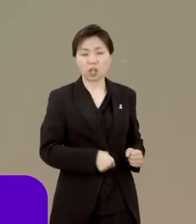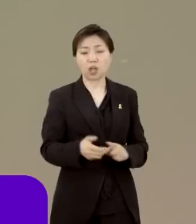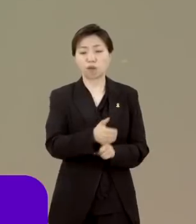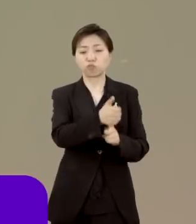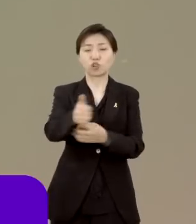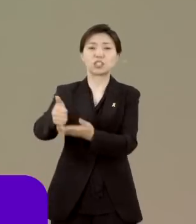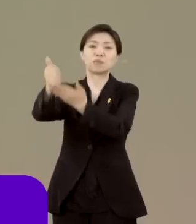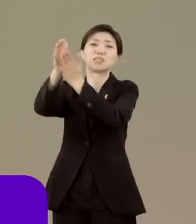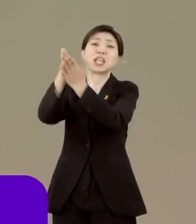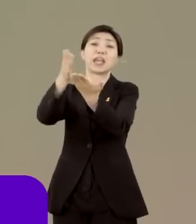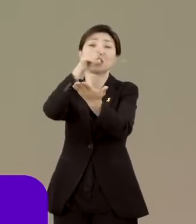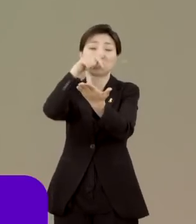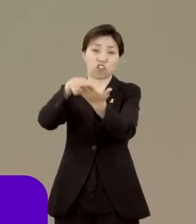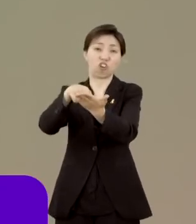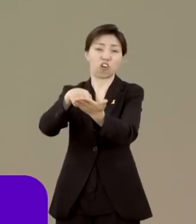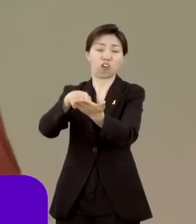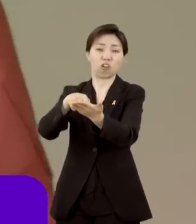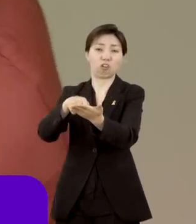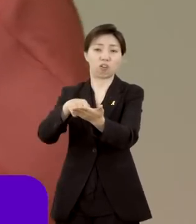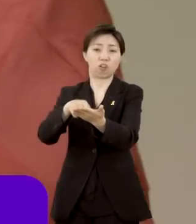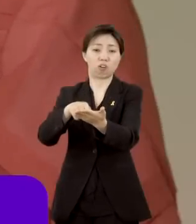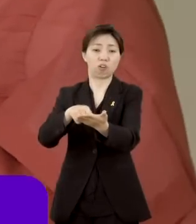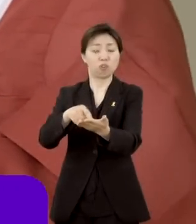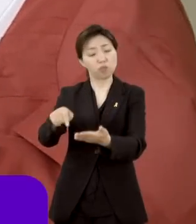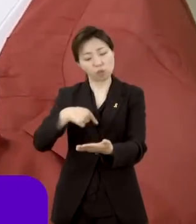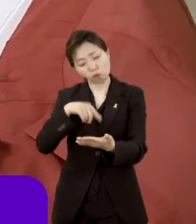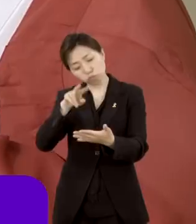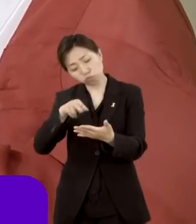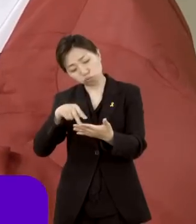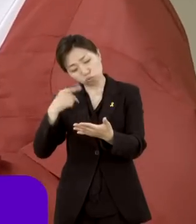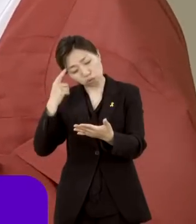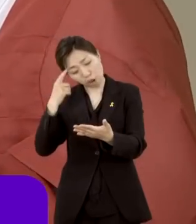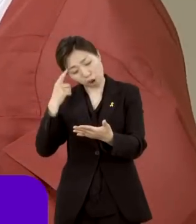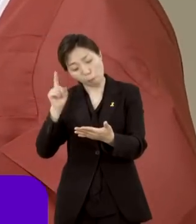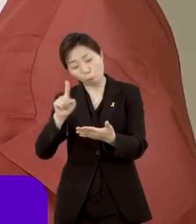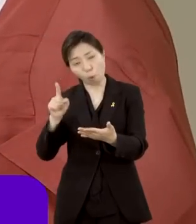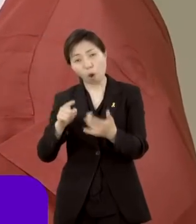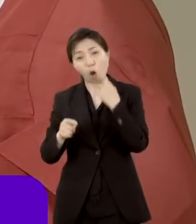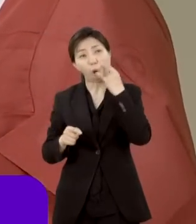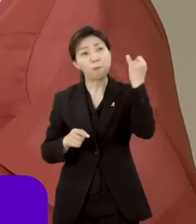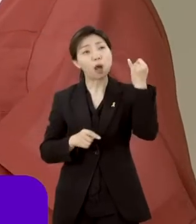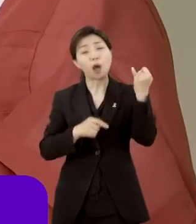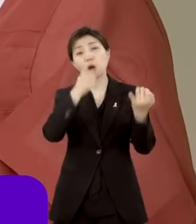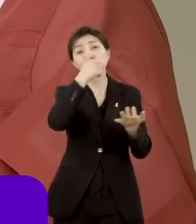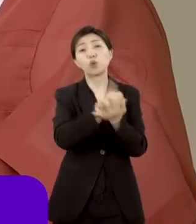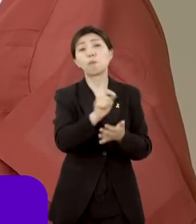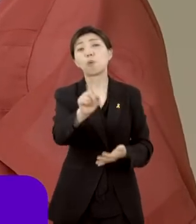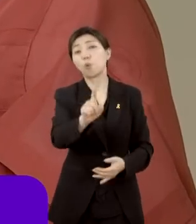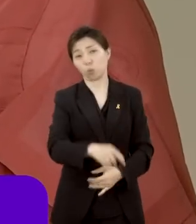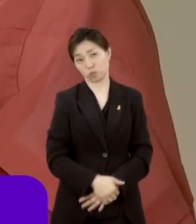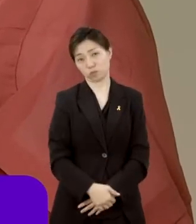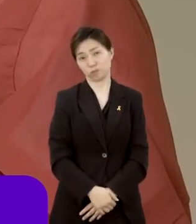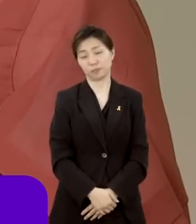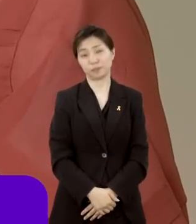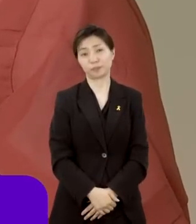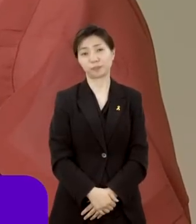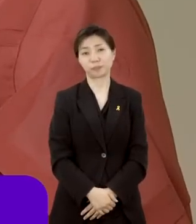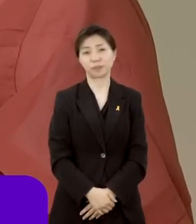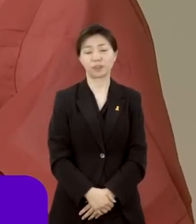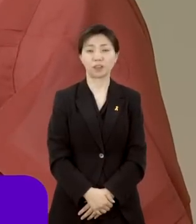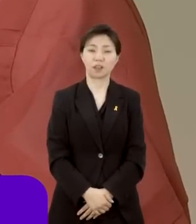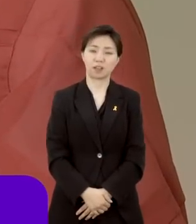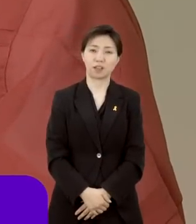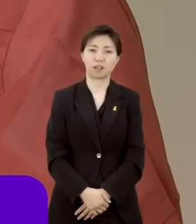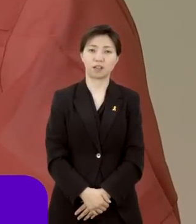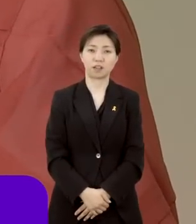경전에 나오는데 아니 엄마는 무슨 죄인가라는 생각이 들더라고 엄마는 무슨